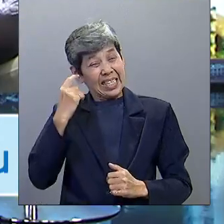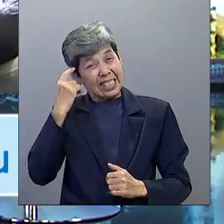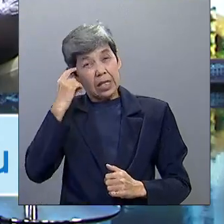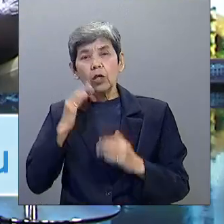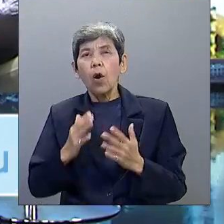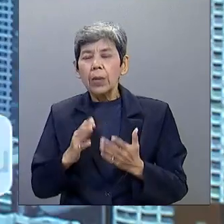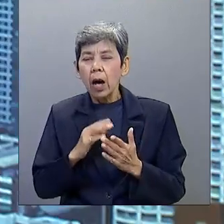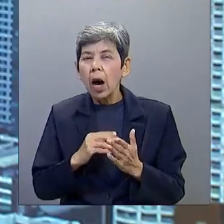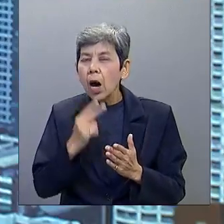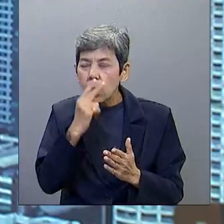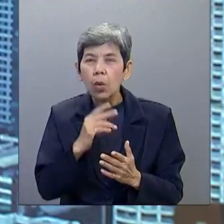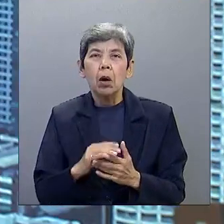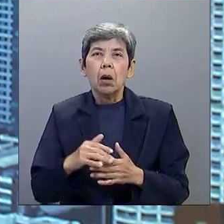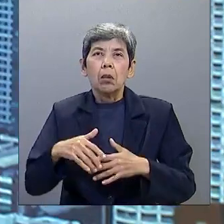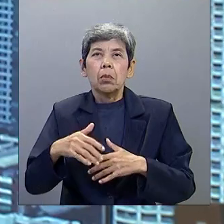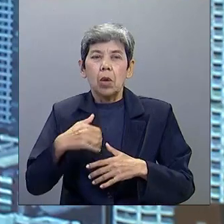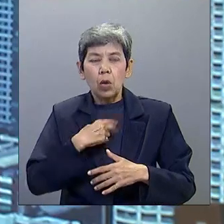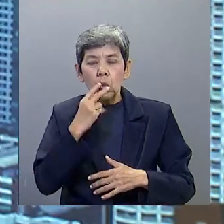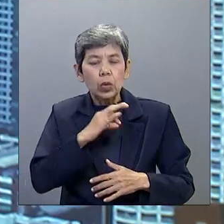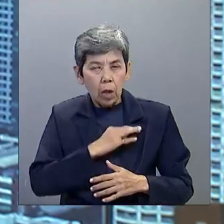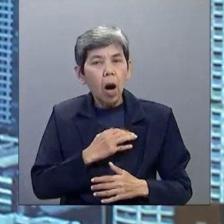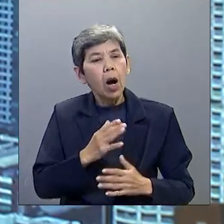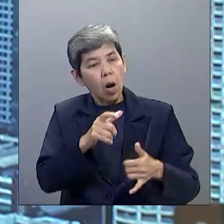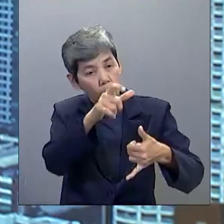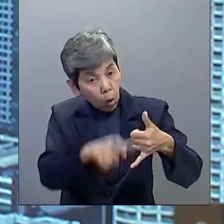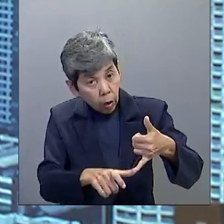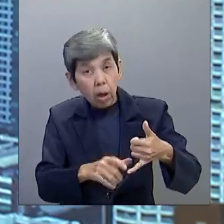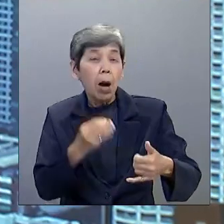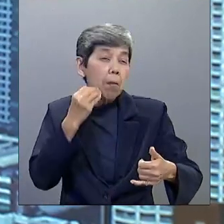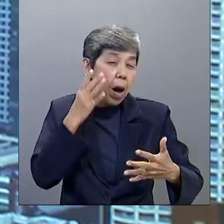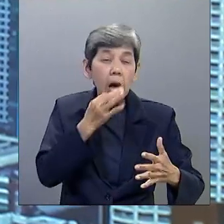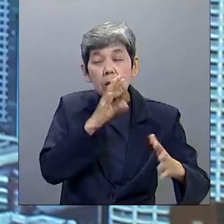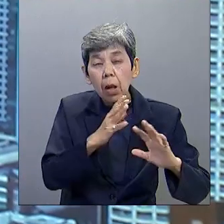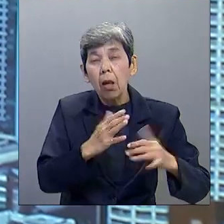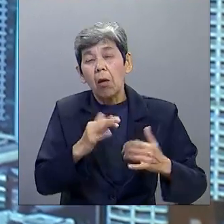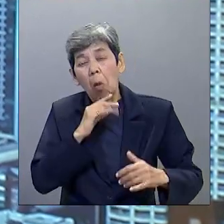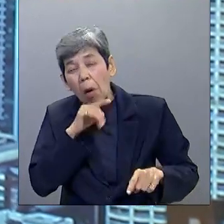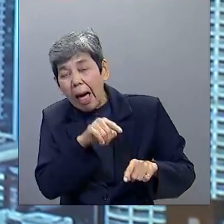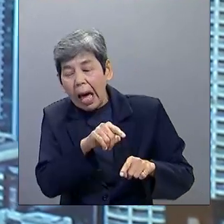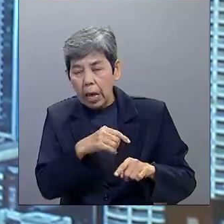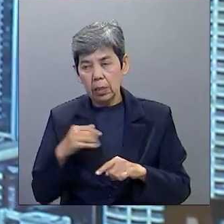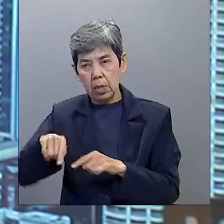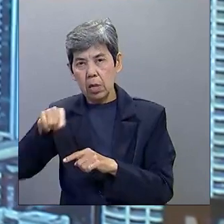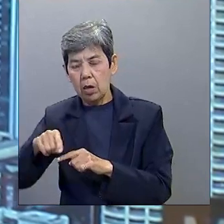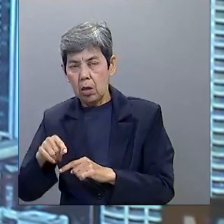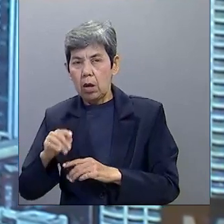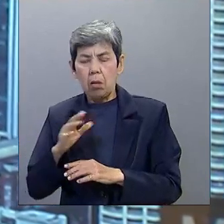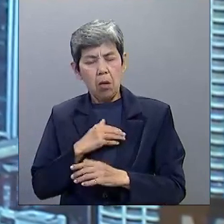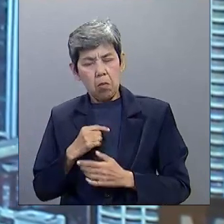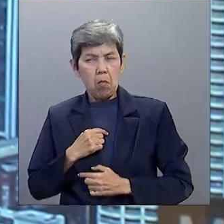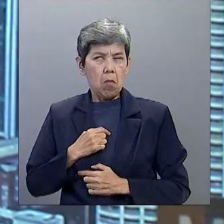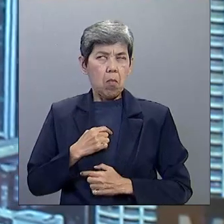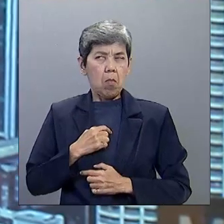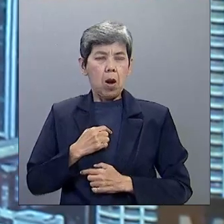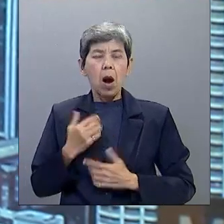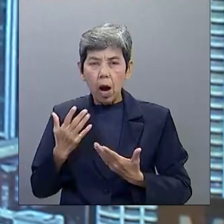ค่อยๆเริ่มโดนหลอมให้ดีขึ้นทั้งตัวของพี่ๆคนไร้บ้านเองที่เขาอาจจะปิดตัวเองกลัวไม่ไว้วางใ